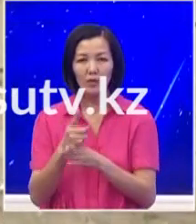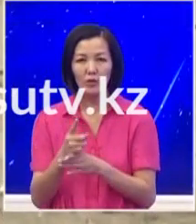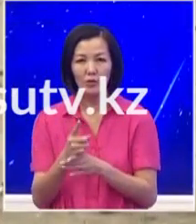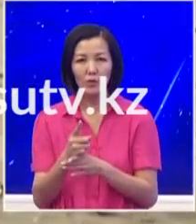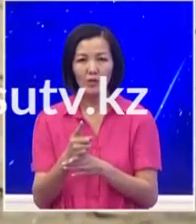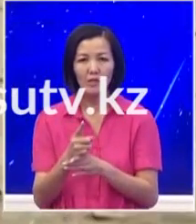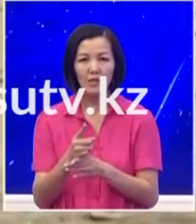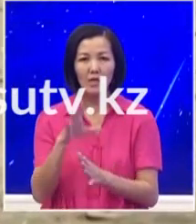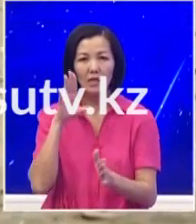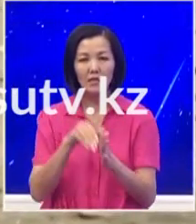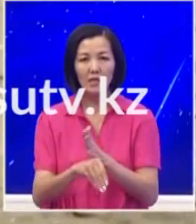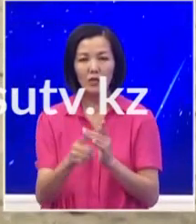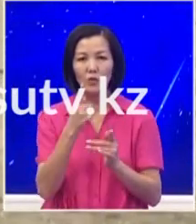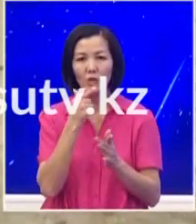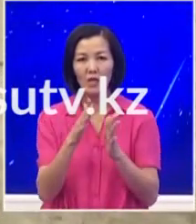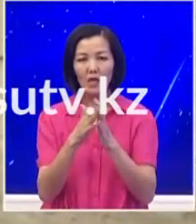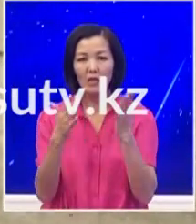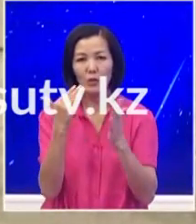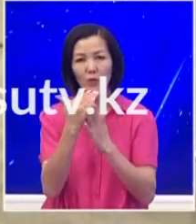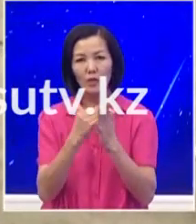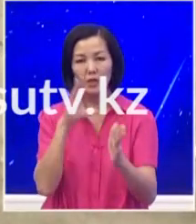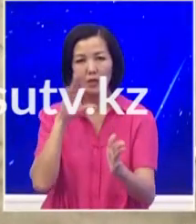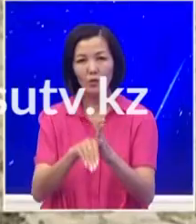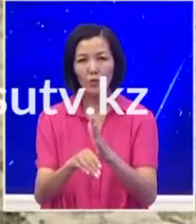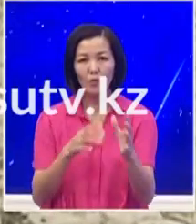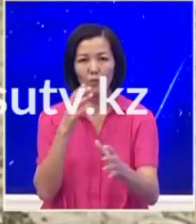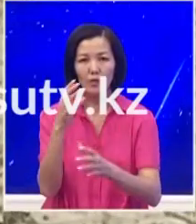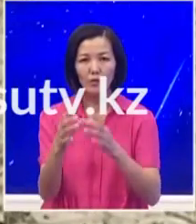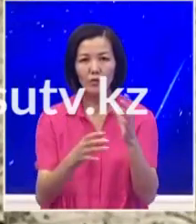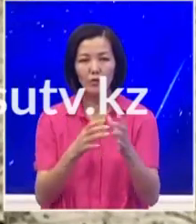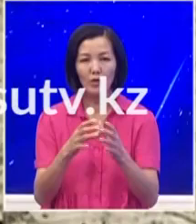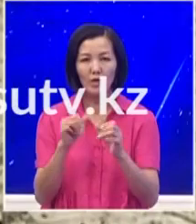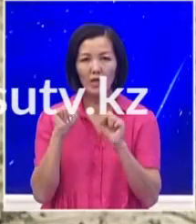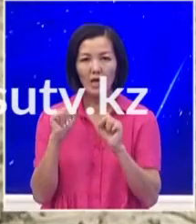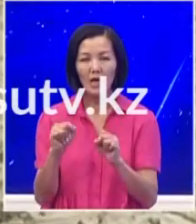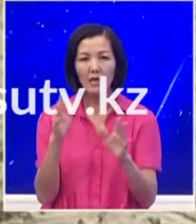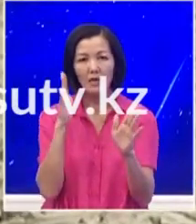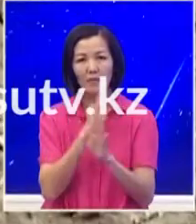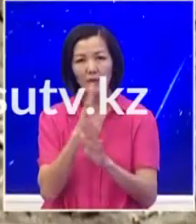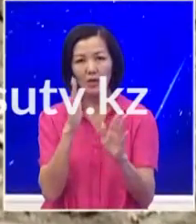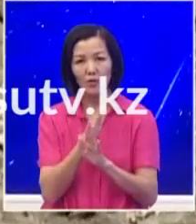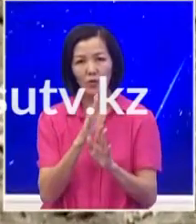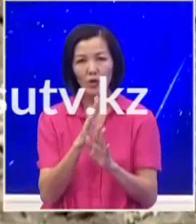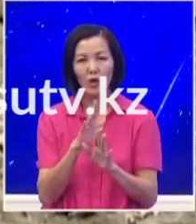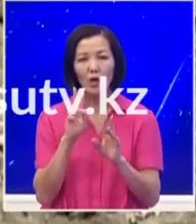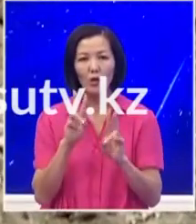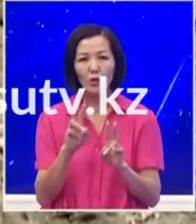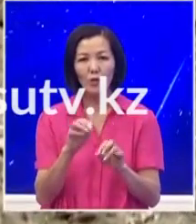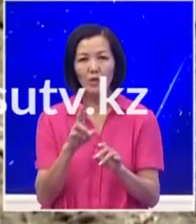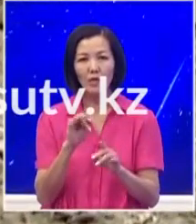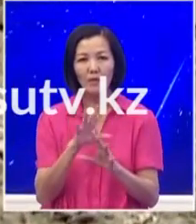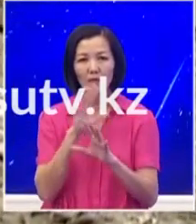запрещено. Логгерхед занесен в Красную книгу Международного союза охраны природы как уязвимый вид. На Кипре